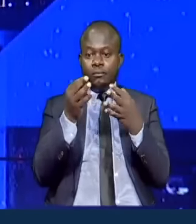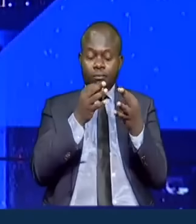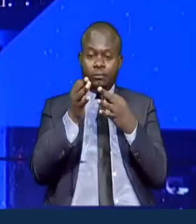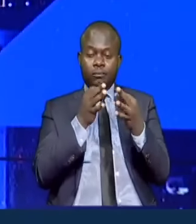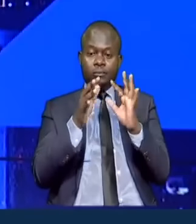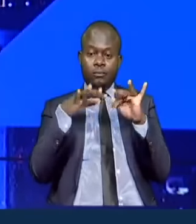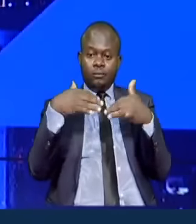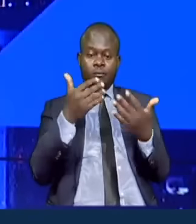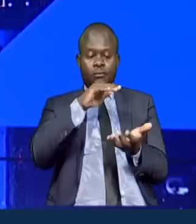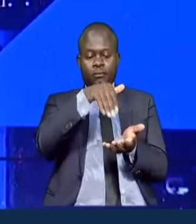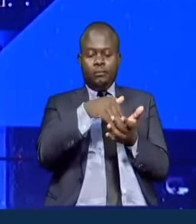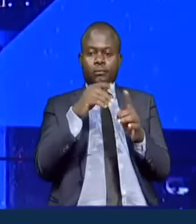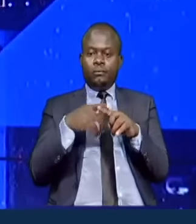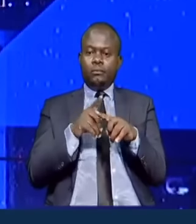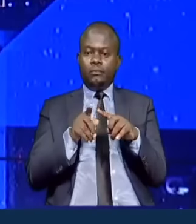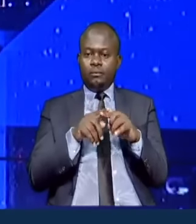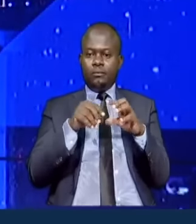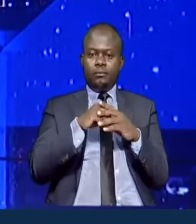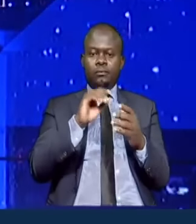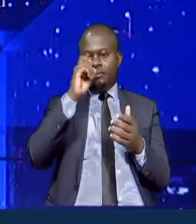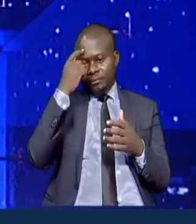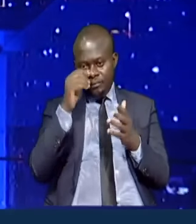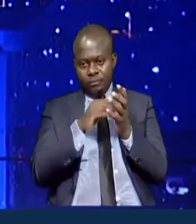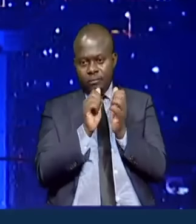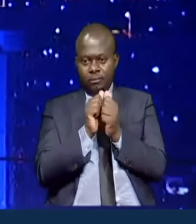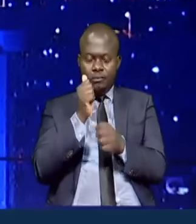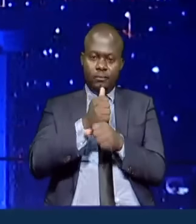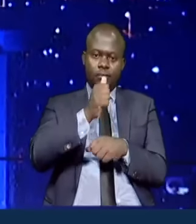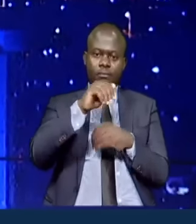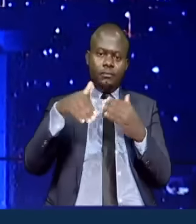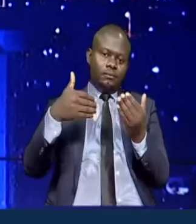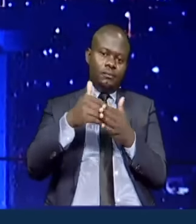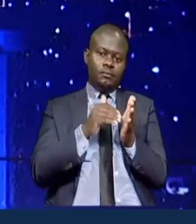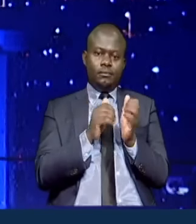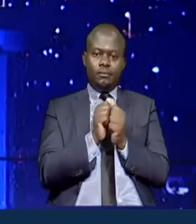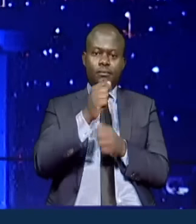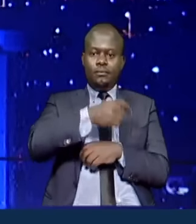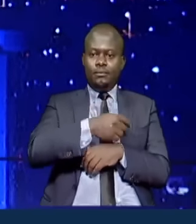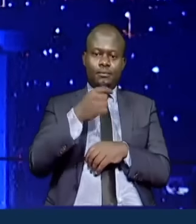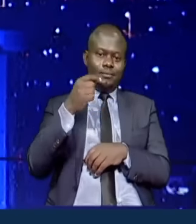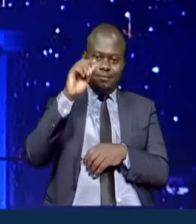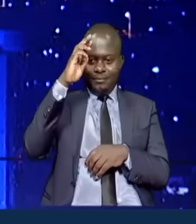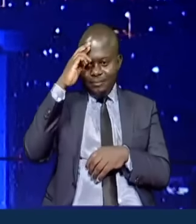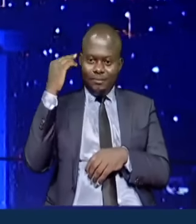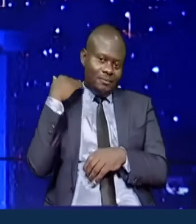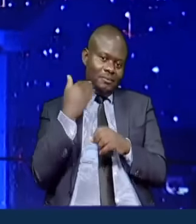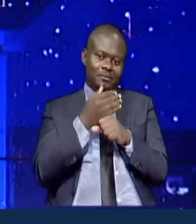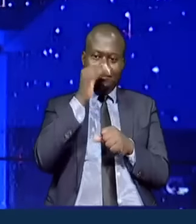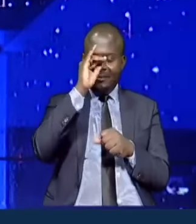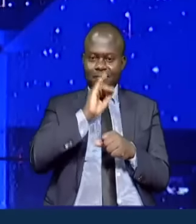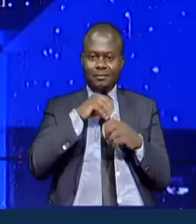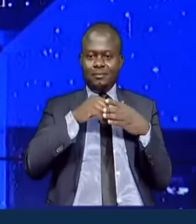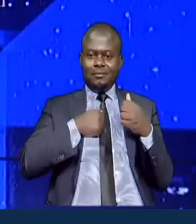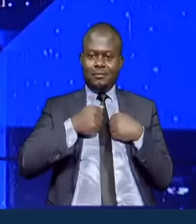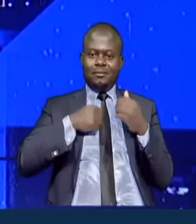ijyanye n'uko ibigo bitandukanye birimo ibya Leta ndetse n'ibyigenga nabyo uyu munsi byibutse Jenoside yakorewe Abatutsi mu